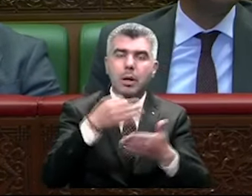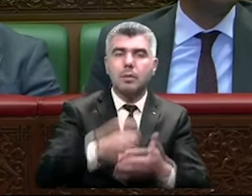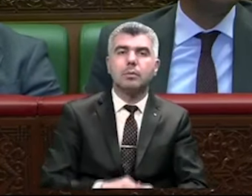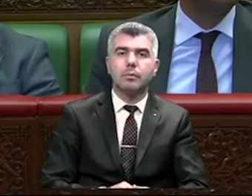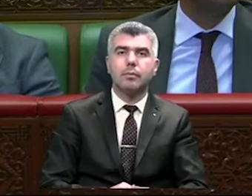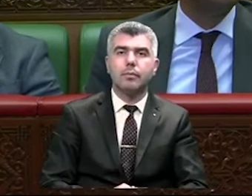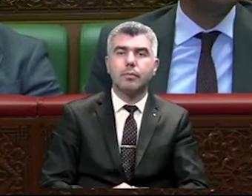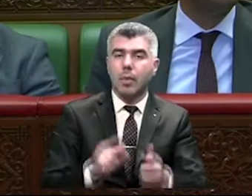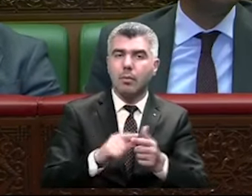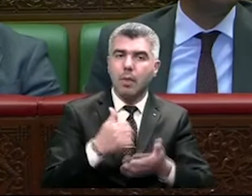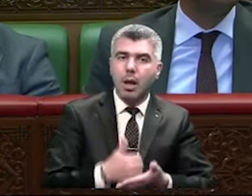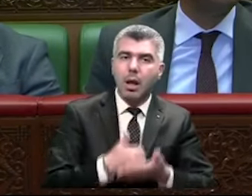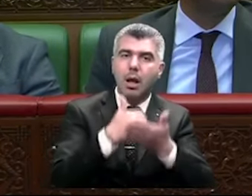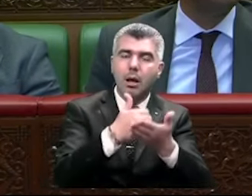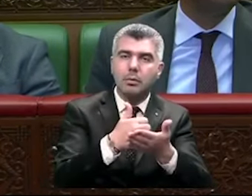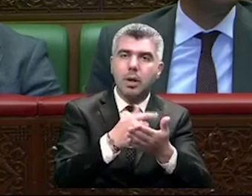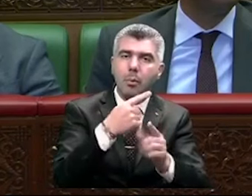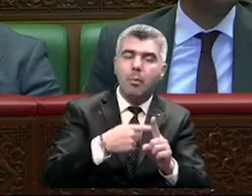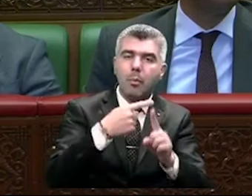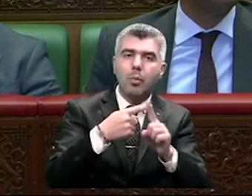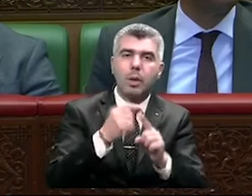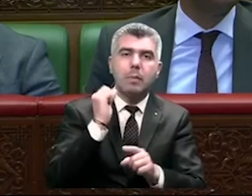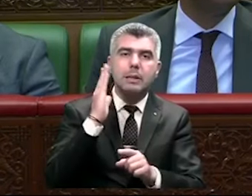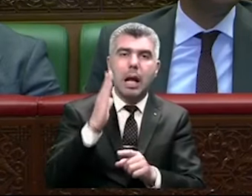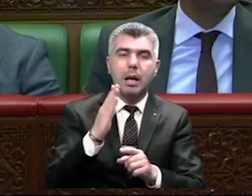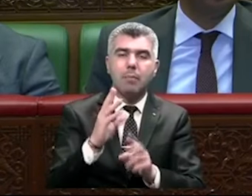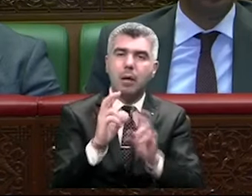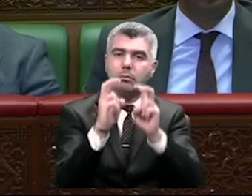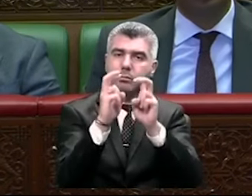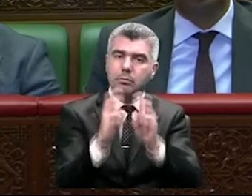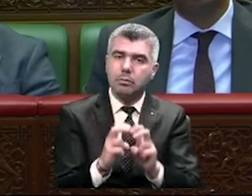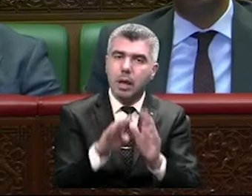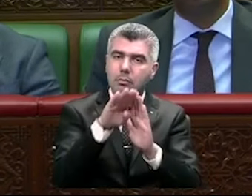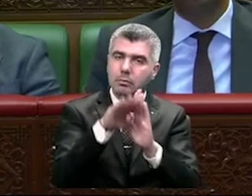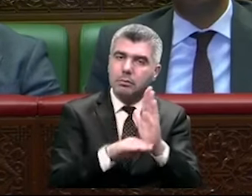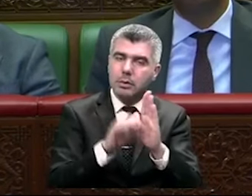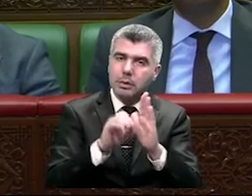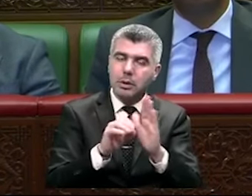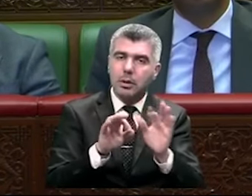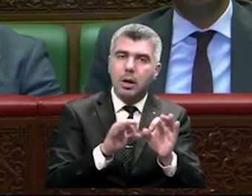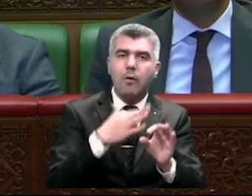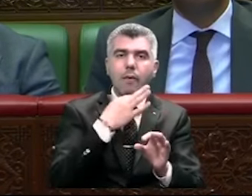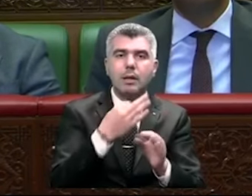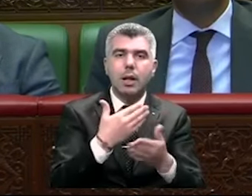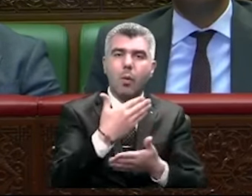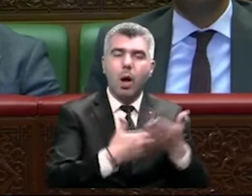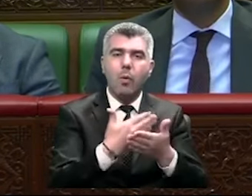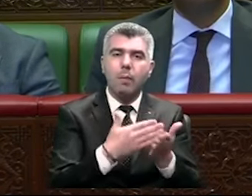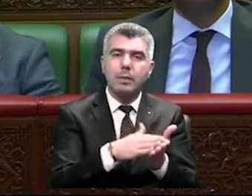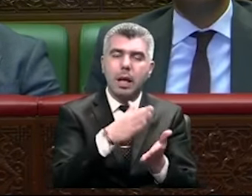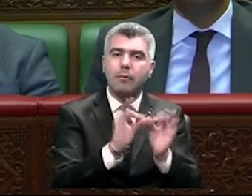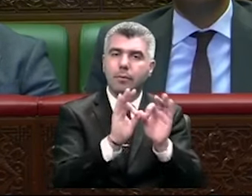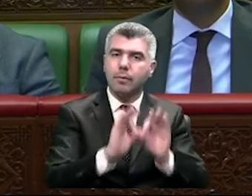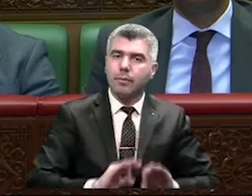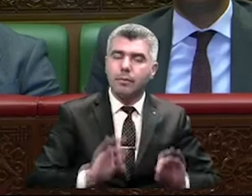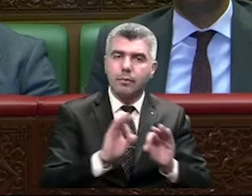اقرار تحفيزات جبائي وتبسيط المساطر الاداريه وفق استراتيجيه محكمه وورقه